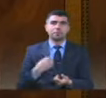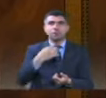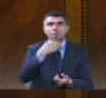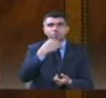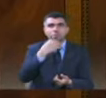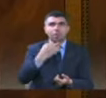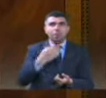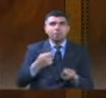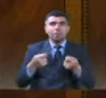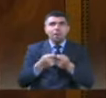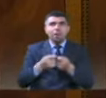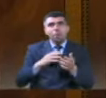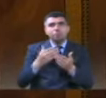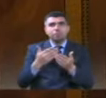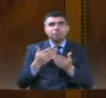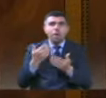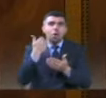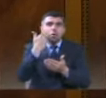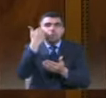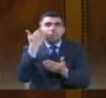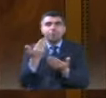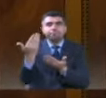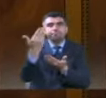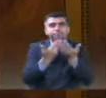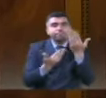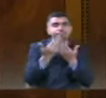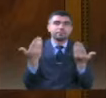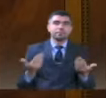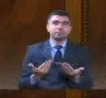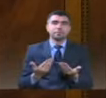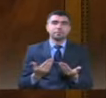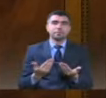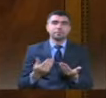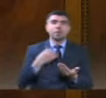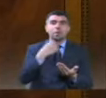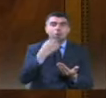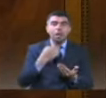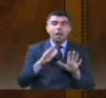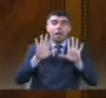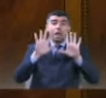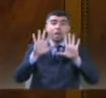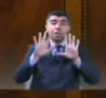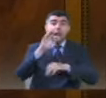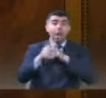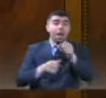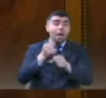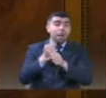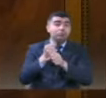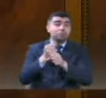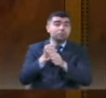كاين شويه ديال كاين حدود ديال الحياء يبقى الانسان فيها. هاد الاصلاح 10 ديال السنوات هو